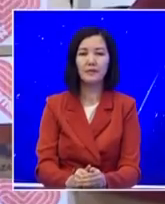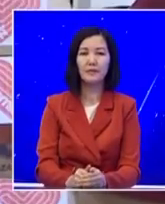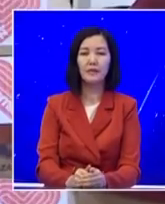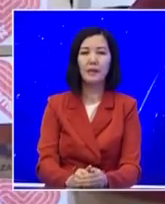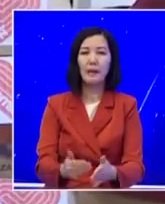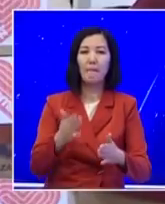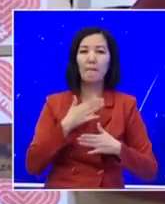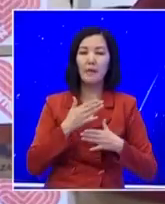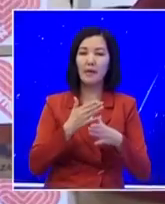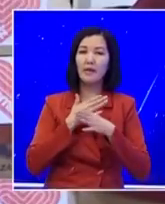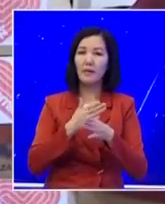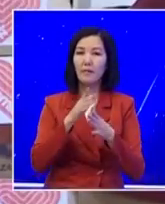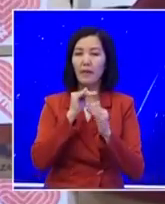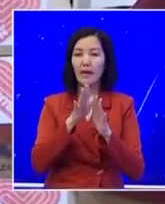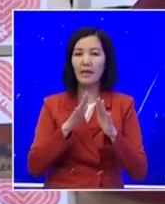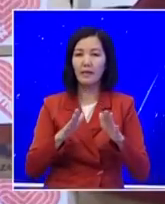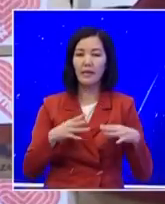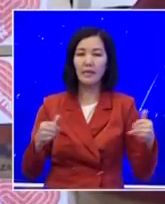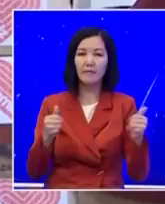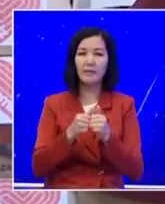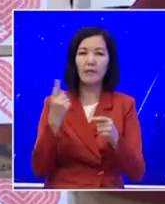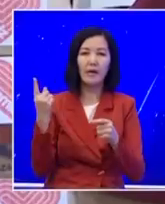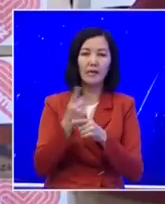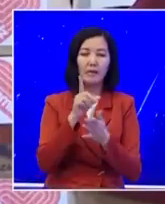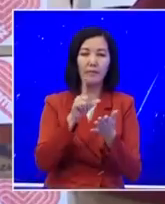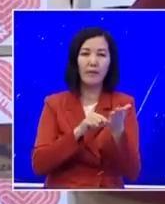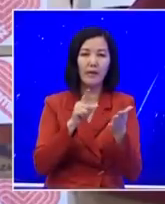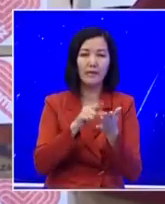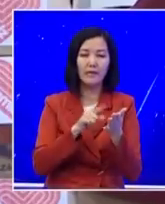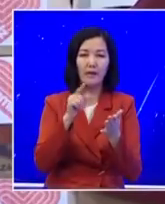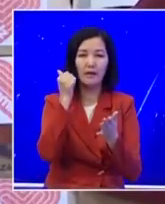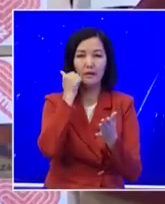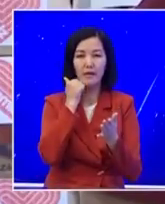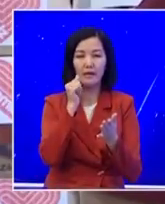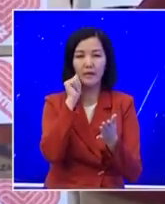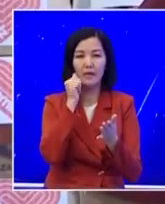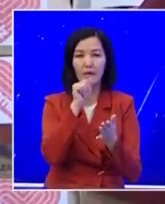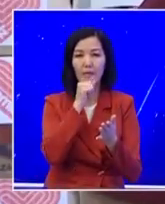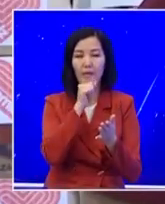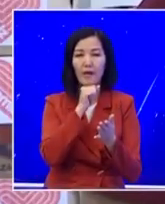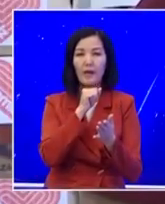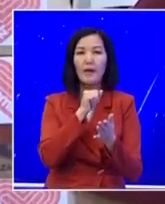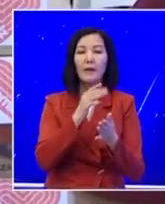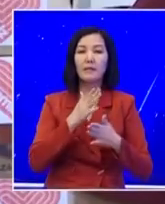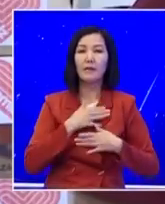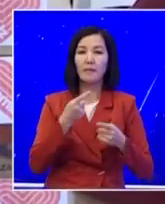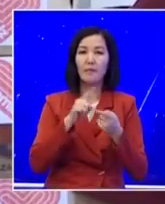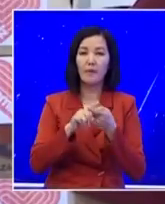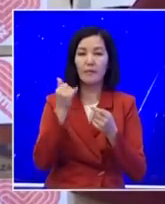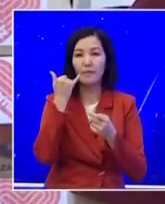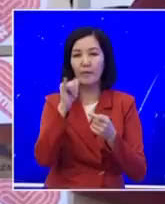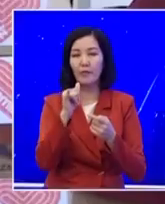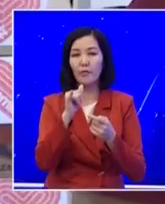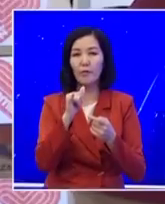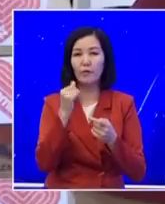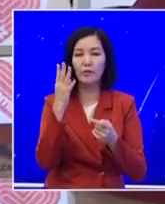Мы оказываем помощь многодетным семьям, одиноким пенсионерам, малоимущим гражданам. С нами можно связаться, позвонив по